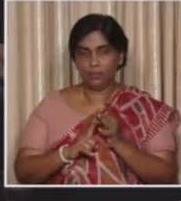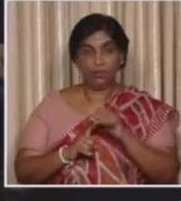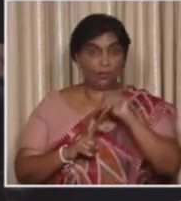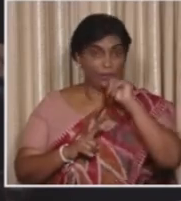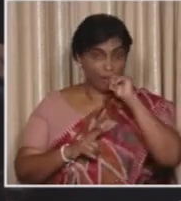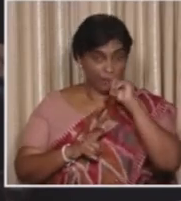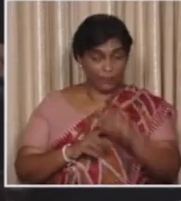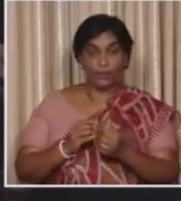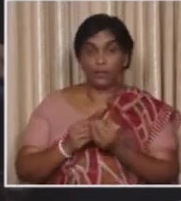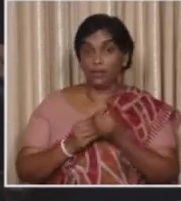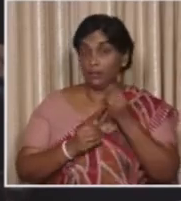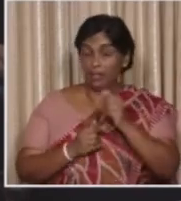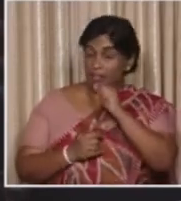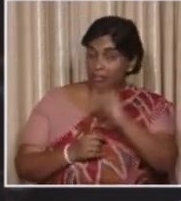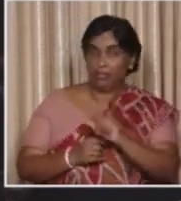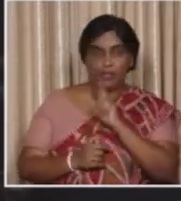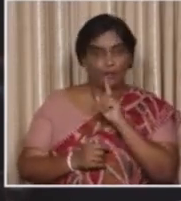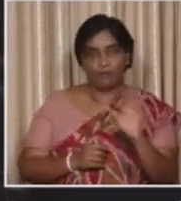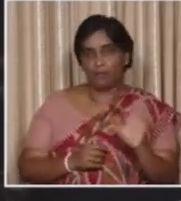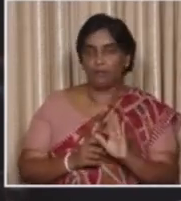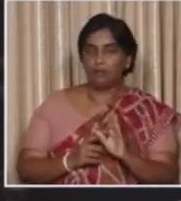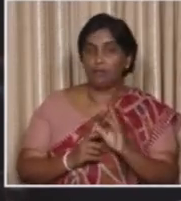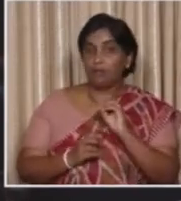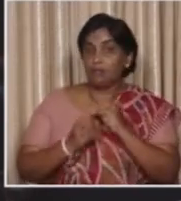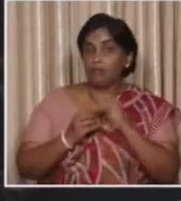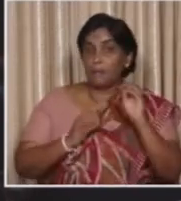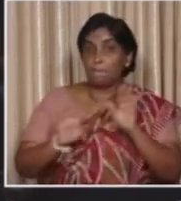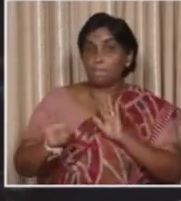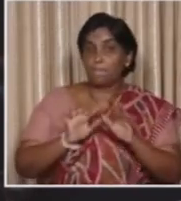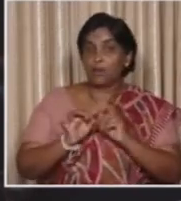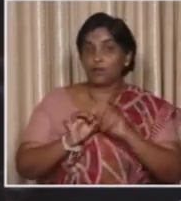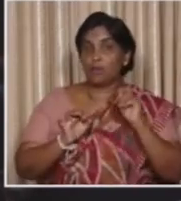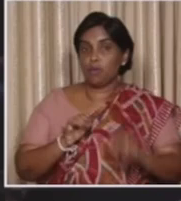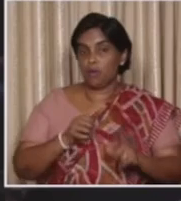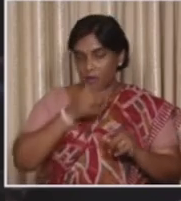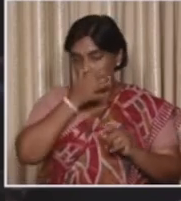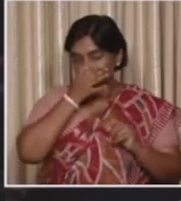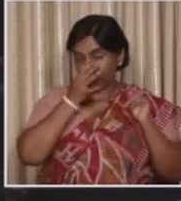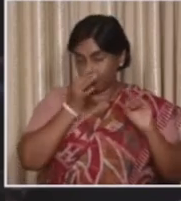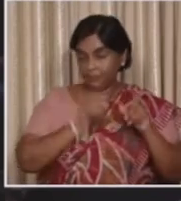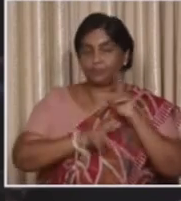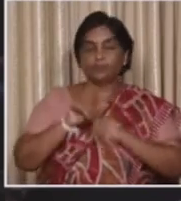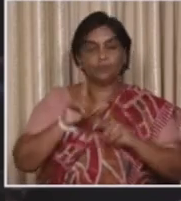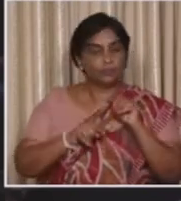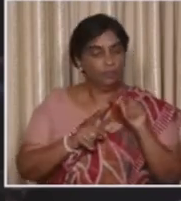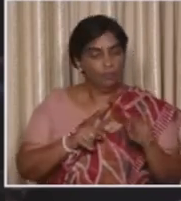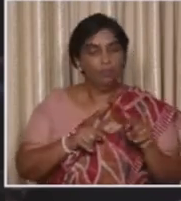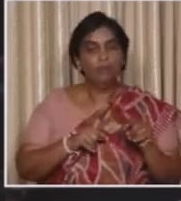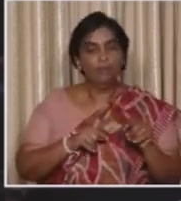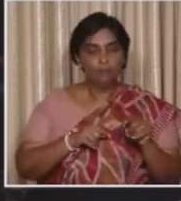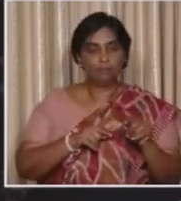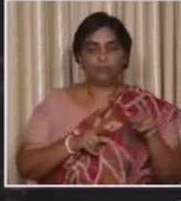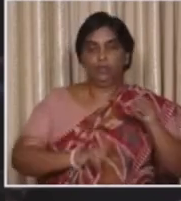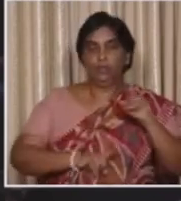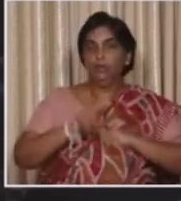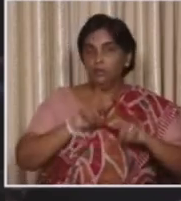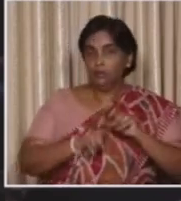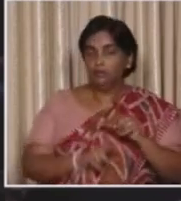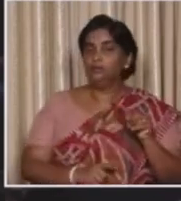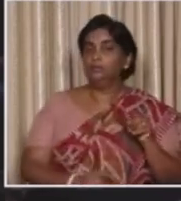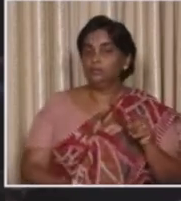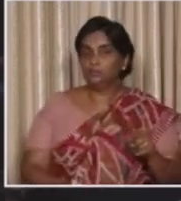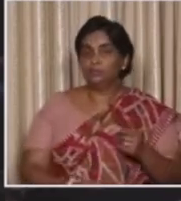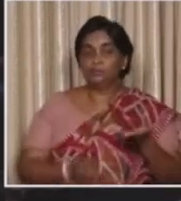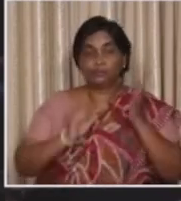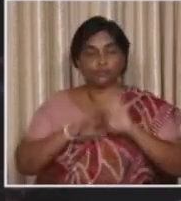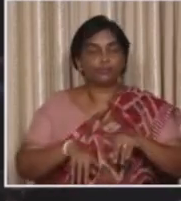නිශ්චිතව දෙන්න තීන්දුව කරේ නැහැ. ඒක දැම්මා පඩිපාලක සභාවට, ඒ සාකච්ඡාවට. ඒ සාකච්ඡාවේදී